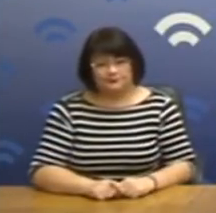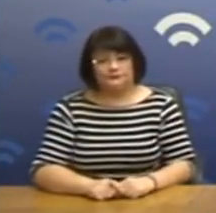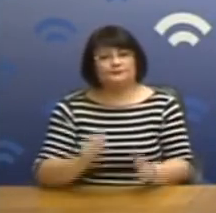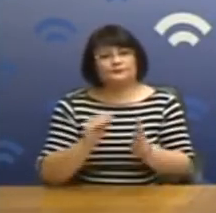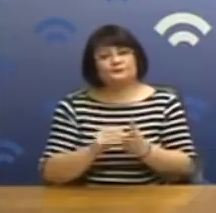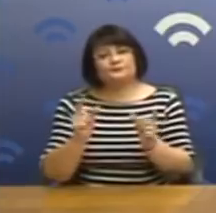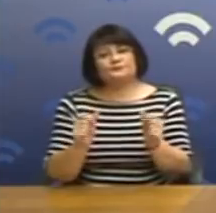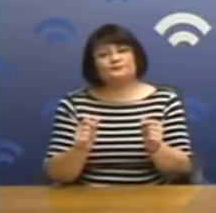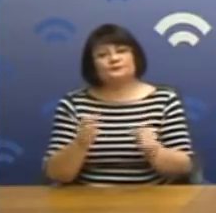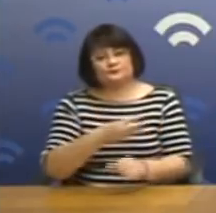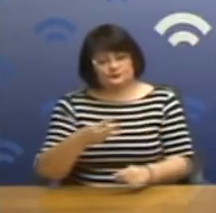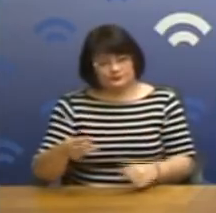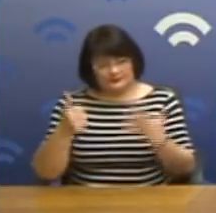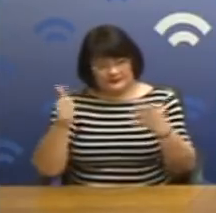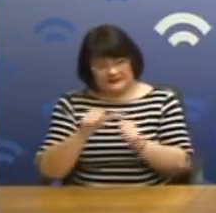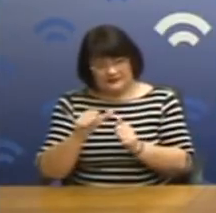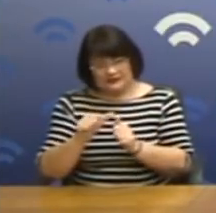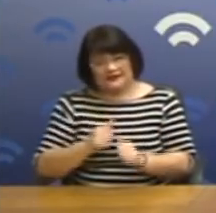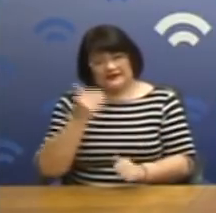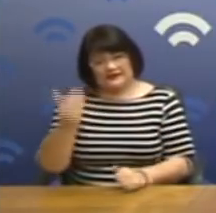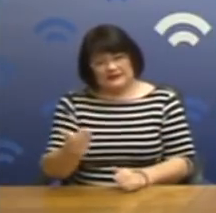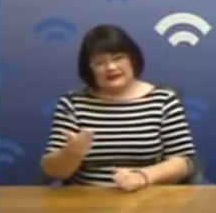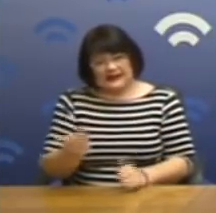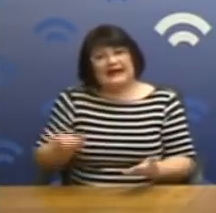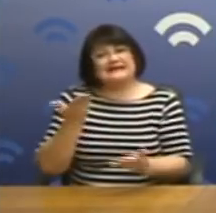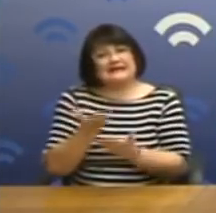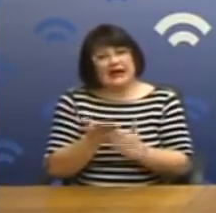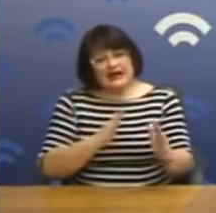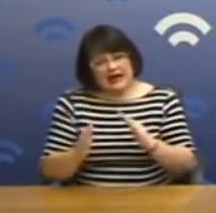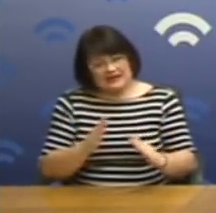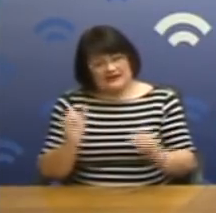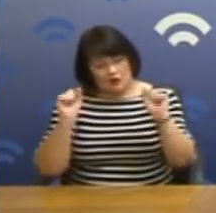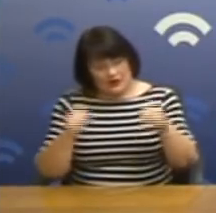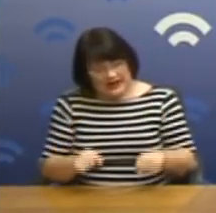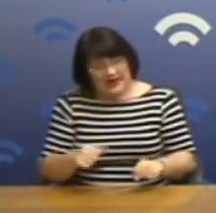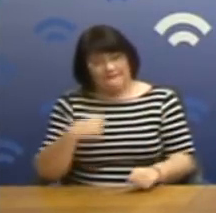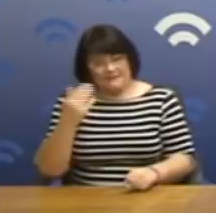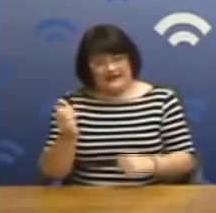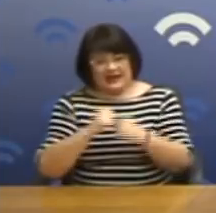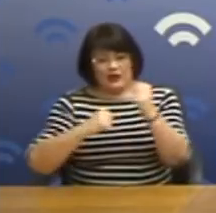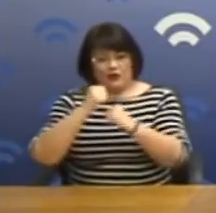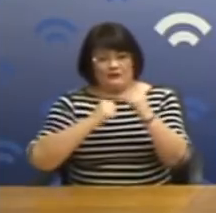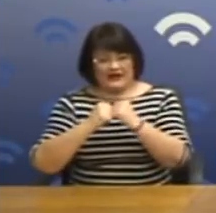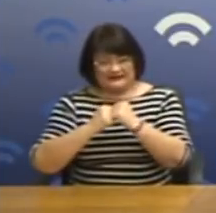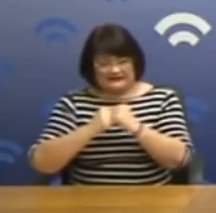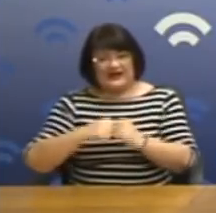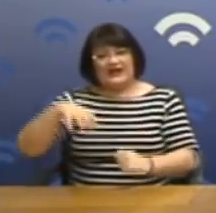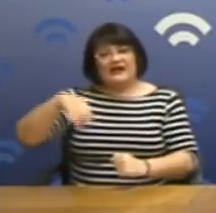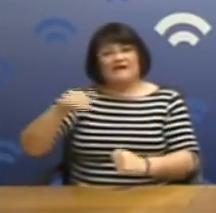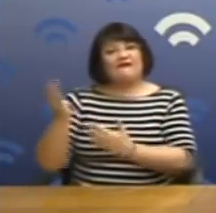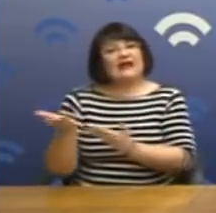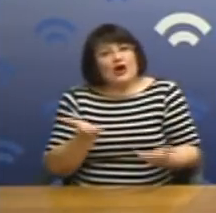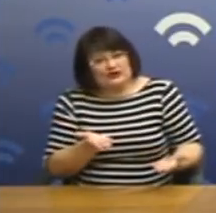του ΣΥΡΙΖΑ ότι μετά από 6 μήνες από την έγκριση του αιτήματος ασύλου θα πρέπει να φύγουν από τις δομές φιλοξενίας, γιατί